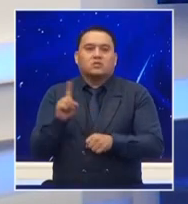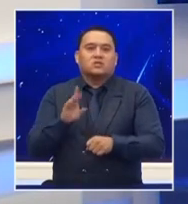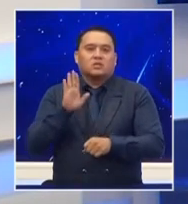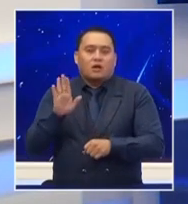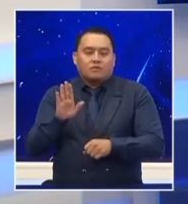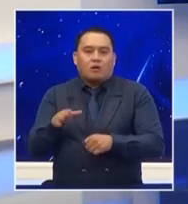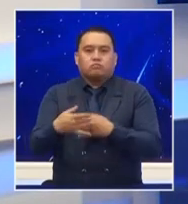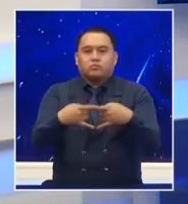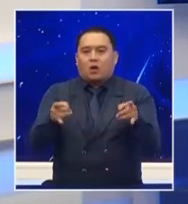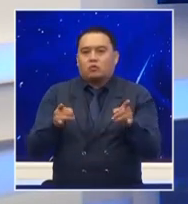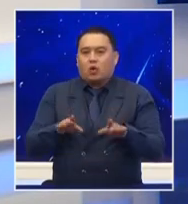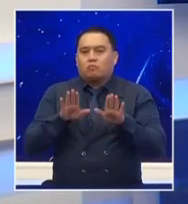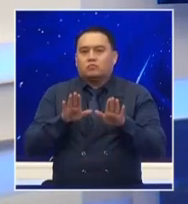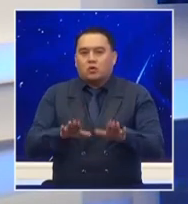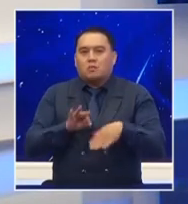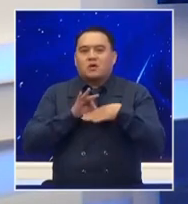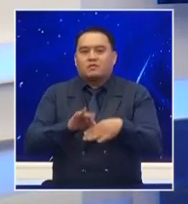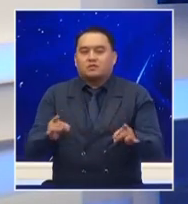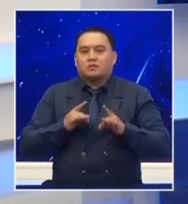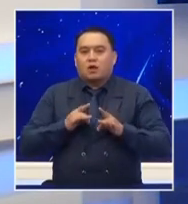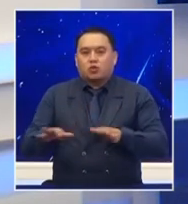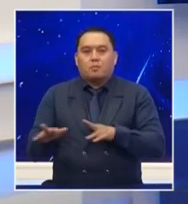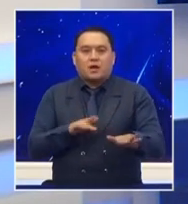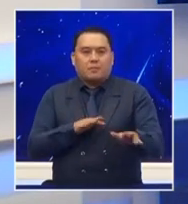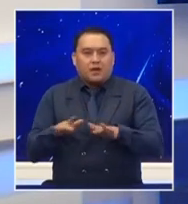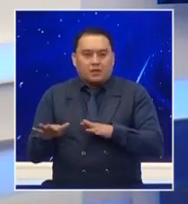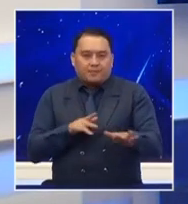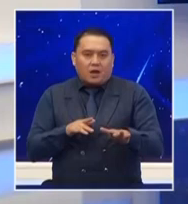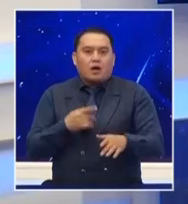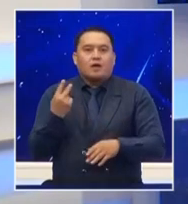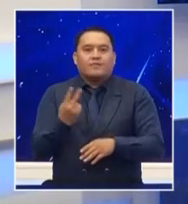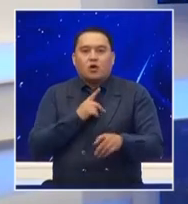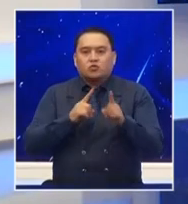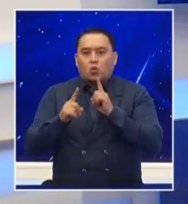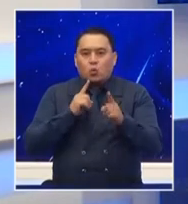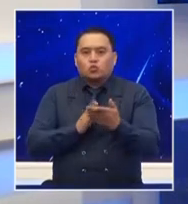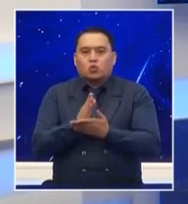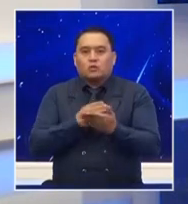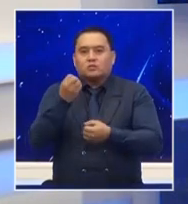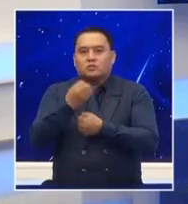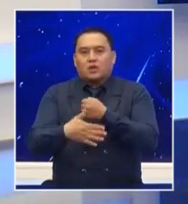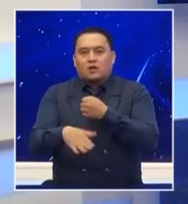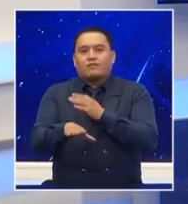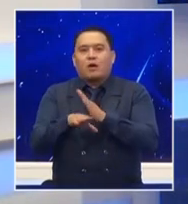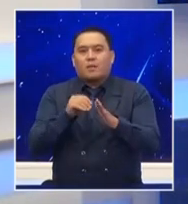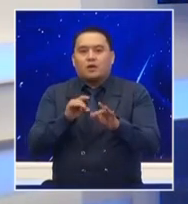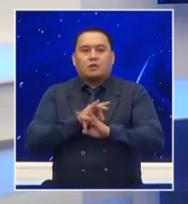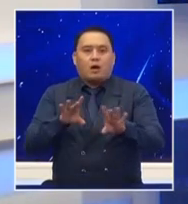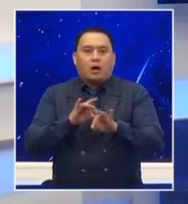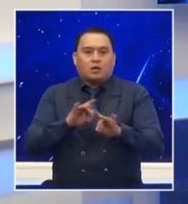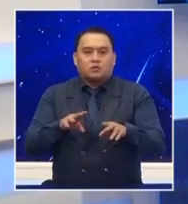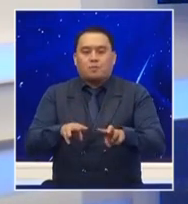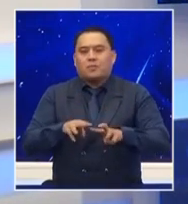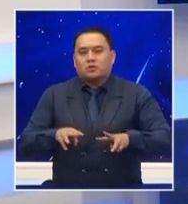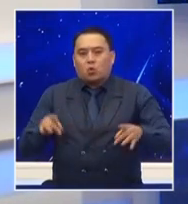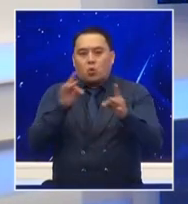зданиях, балконах и в местах проведения торжественных мероприятий. Об этом на брифинге службе центральных коммуникаций рассказала